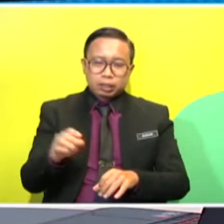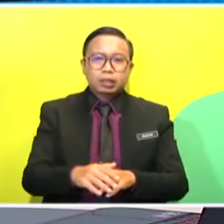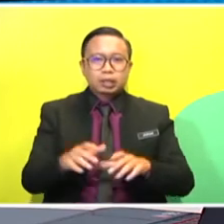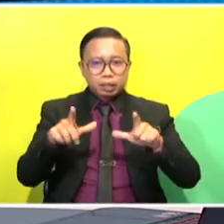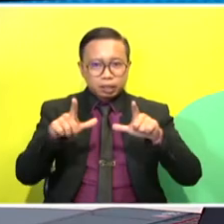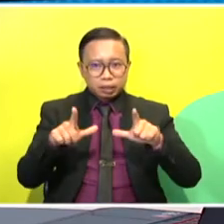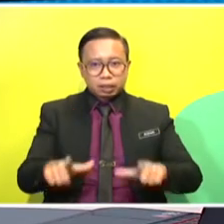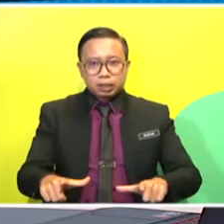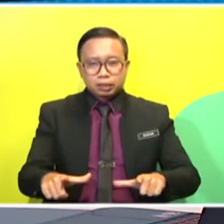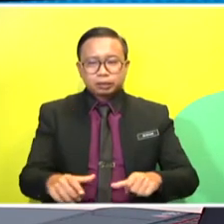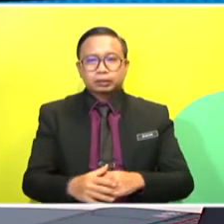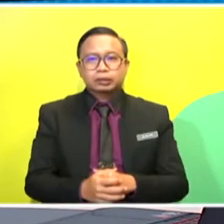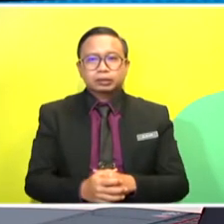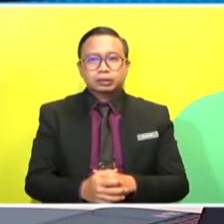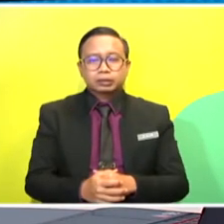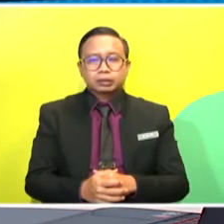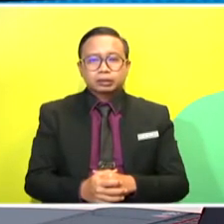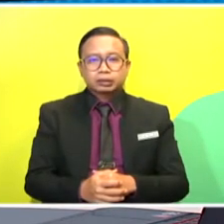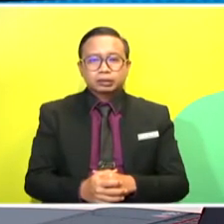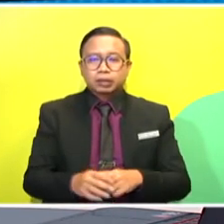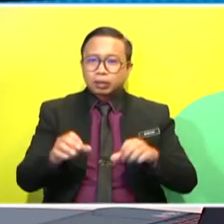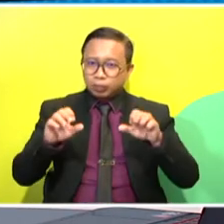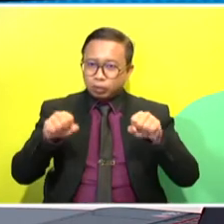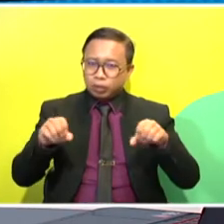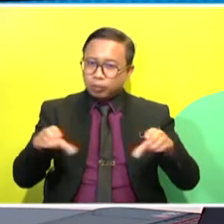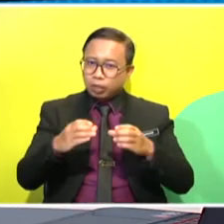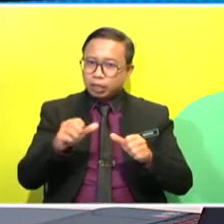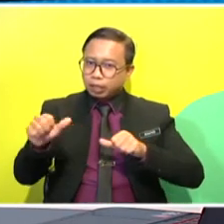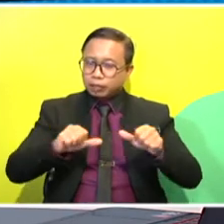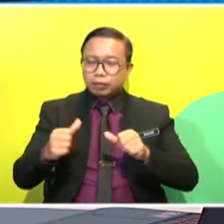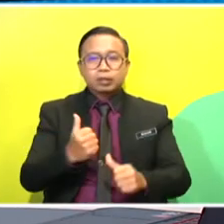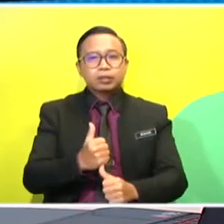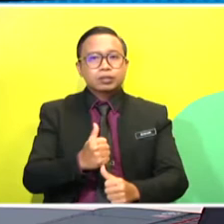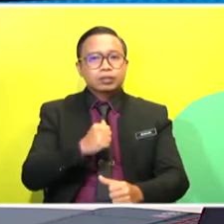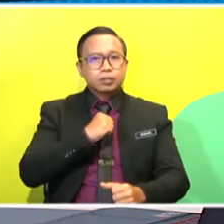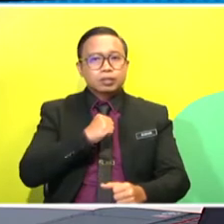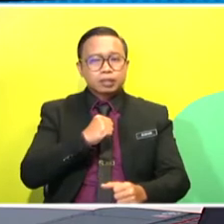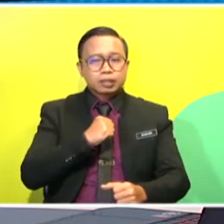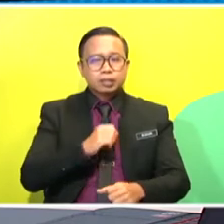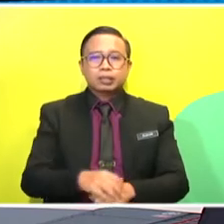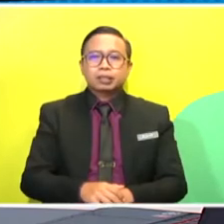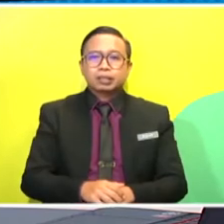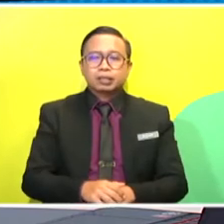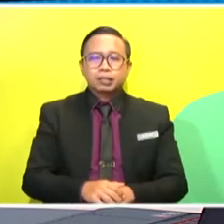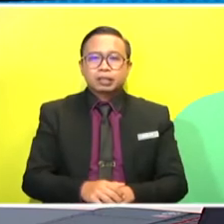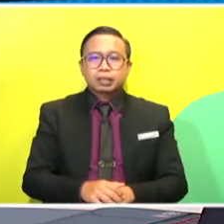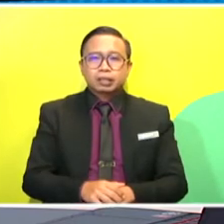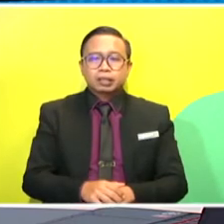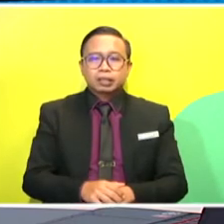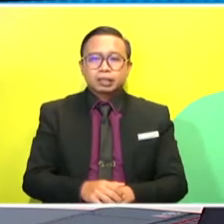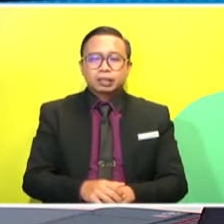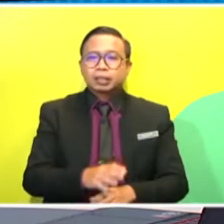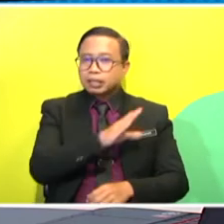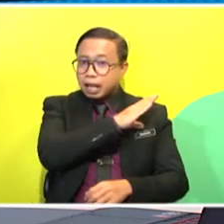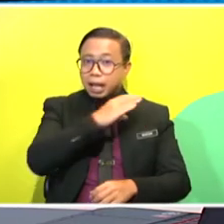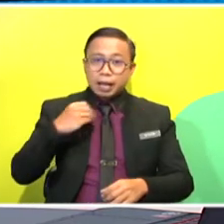dengan satu taraf iaitu boleh melakukan aktiviti sendiri dan juga boleh melakukan dengan membantu